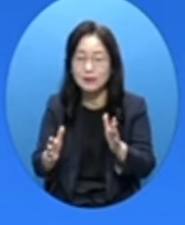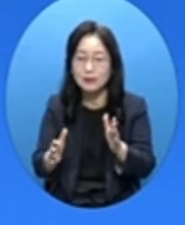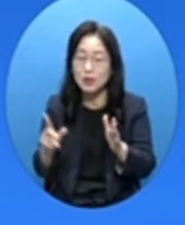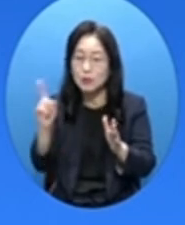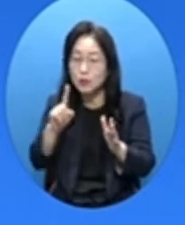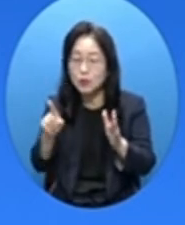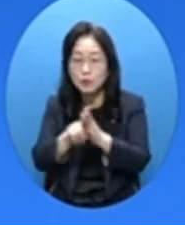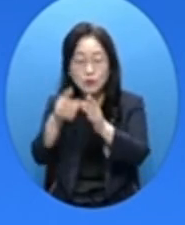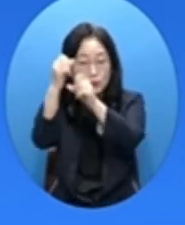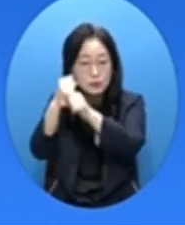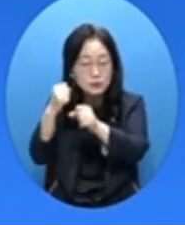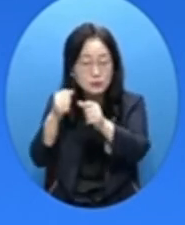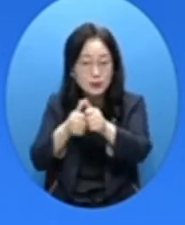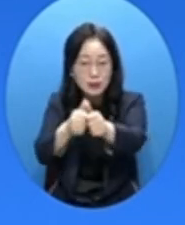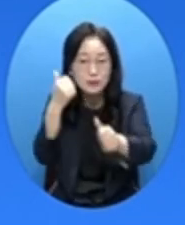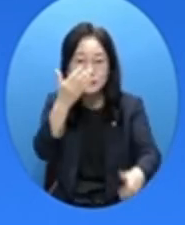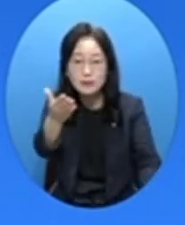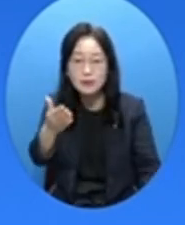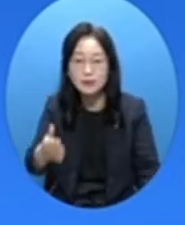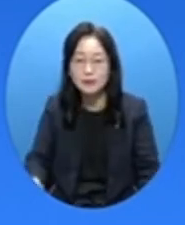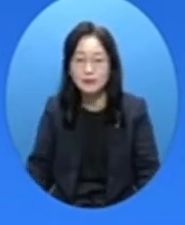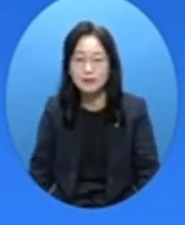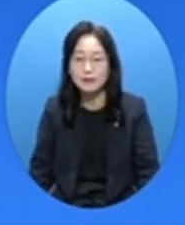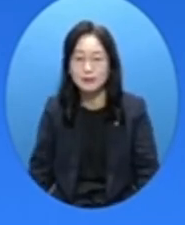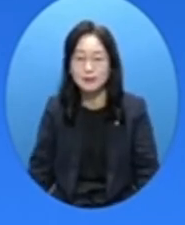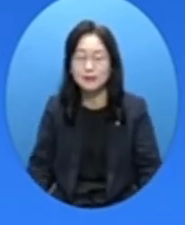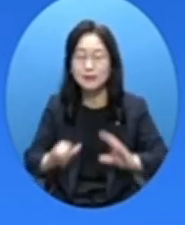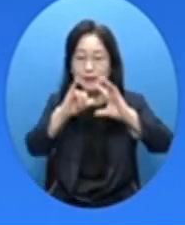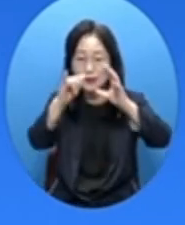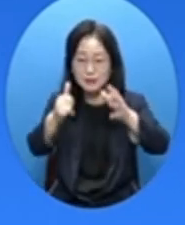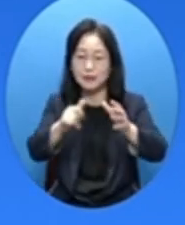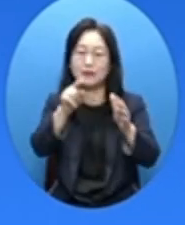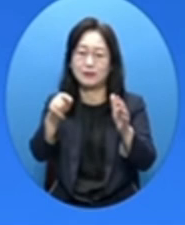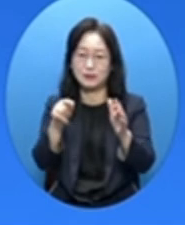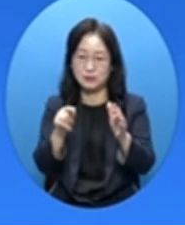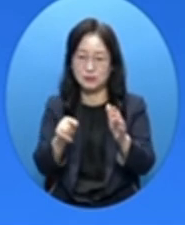무엇을 믿고 자고 따라갑니까 이상